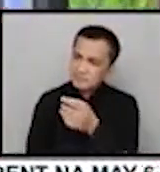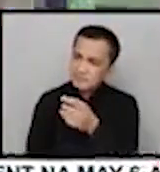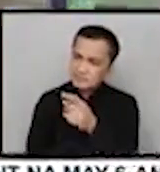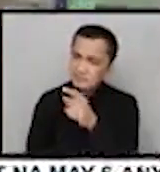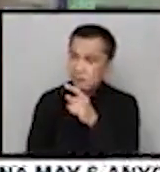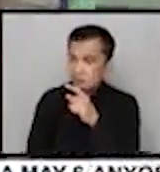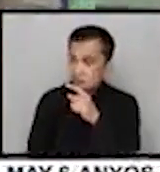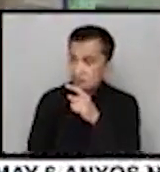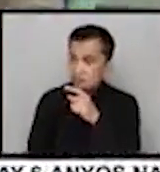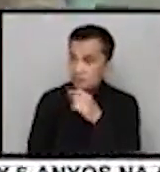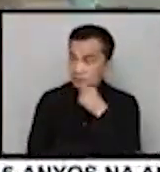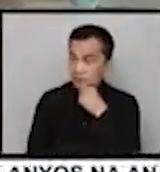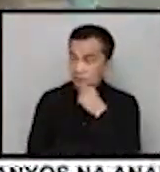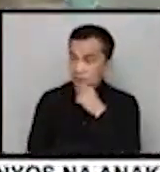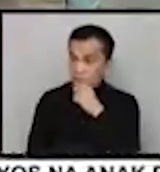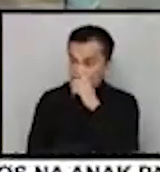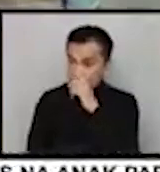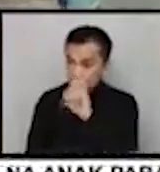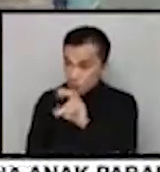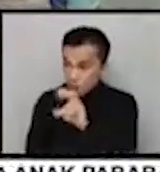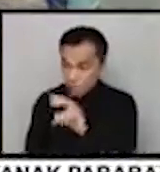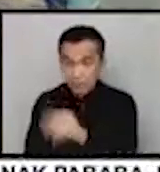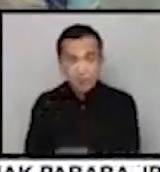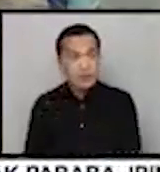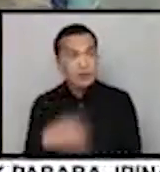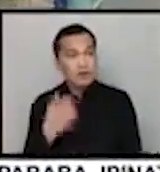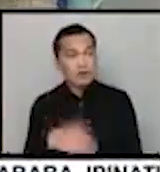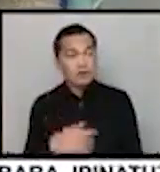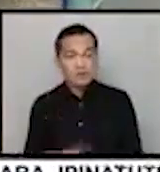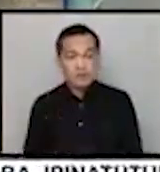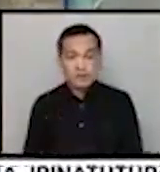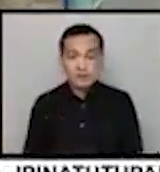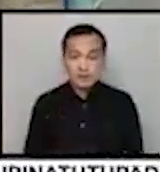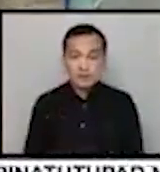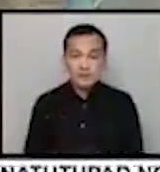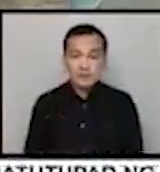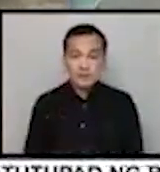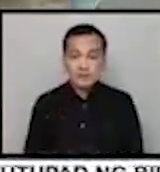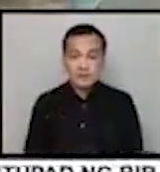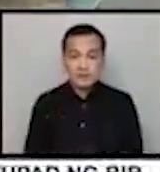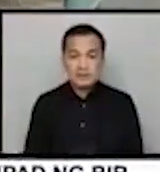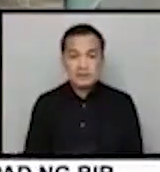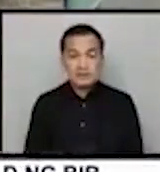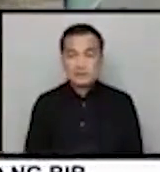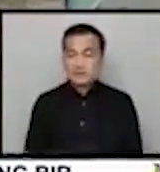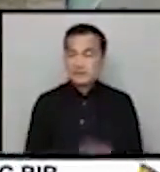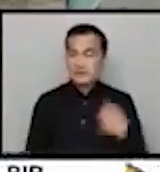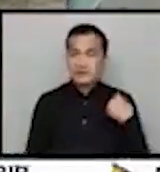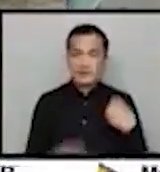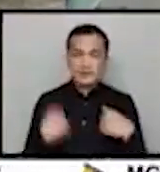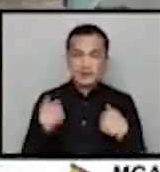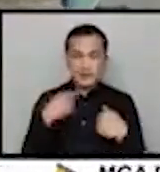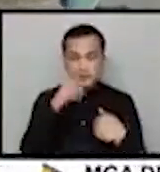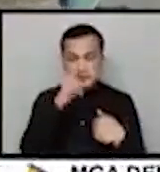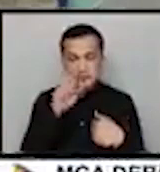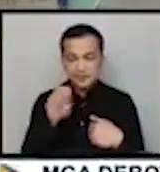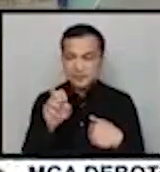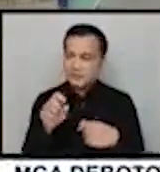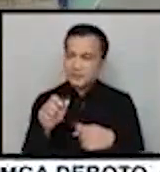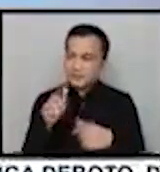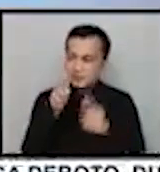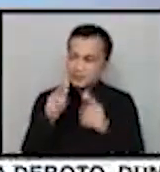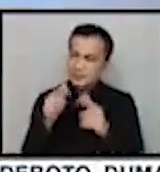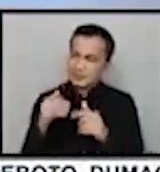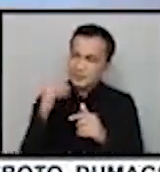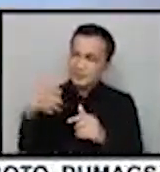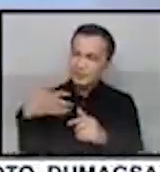old? Kaya nga po, 12 years old. Grabe, di ba? Pero 12. Very dalaga. At, yes po. Dalagang-dalaga na siya. Okay, may role